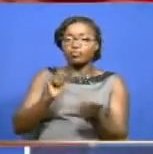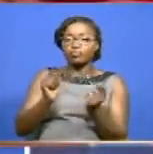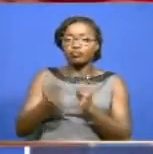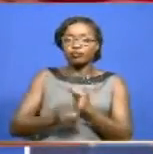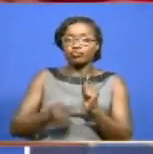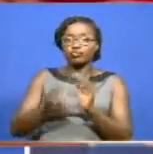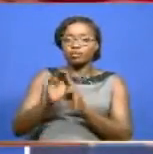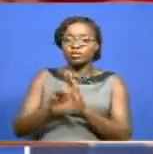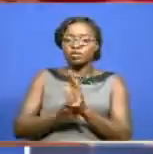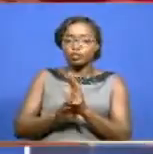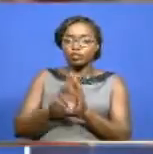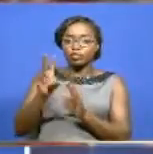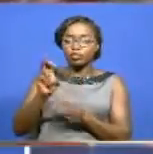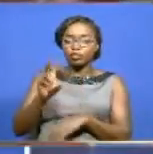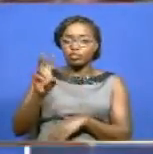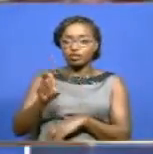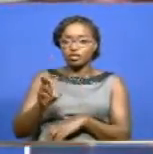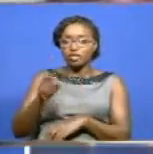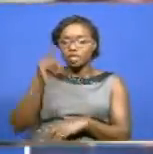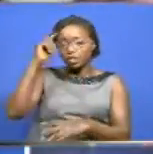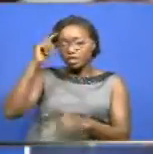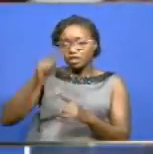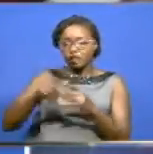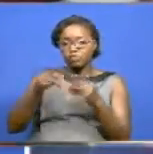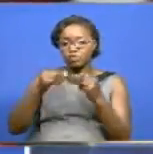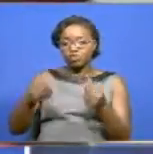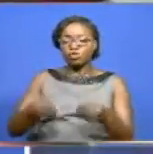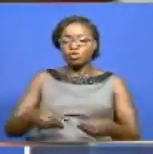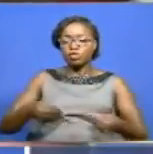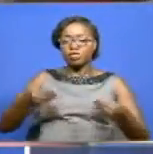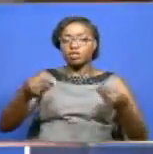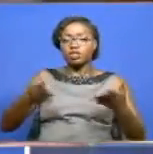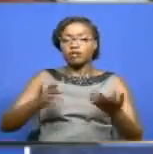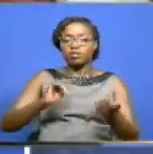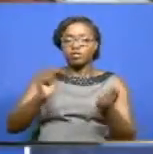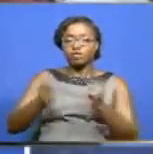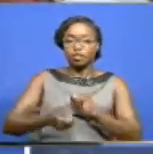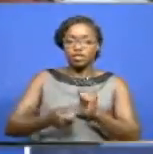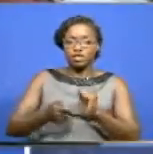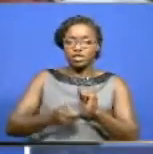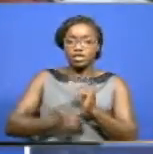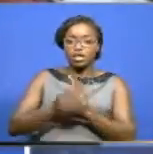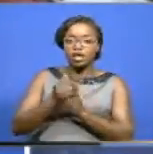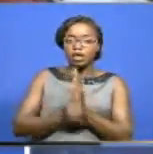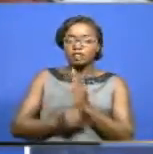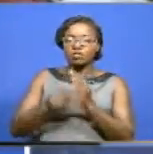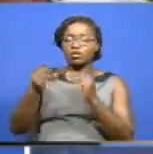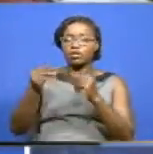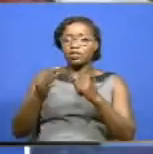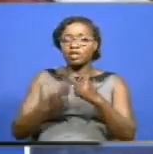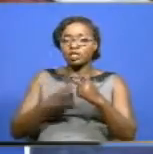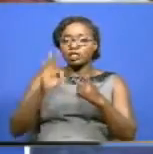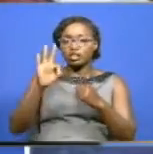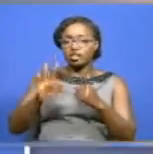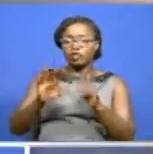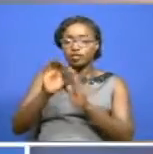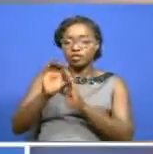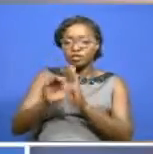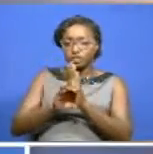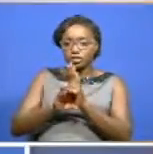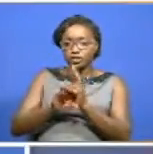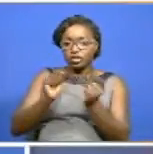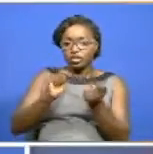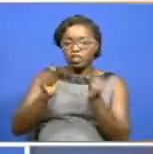mwaka 2020 unapania kutoa suluhu kwa kubadilisha kifungu cha 82 cha katiba,